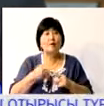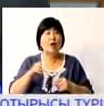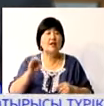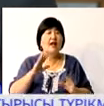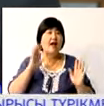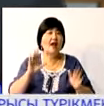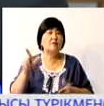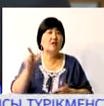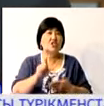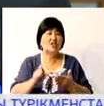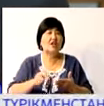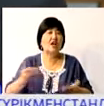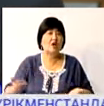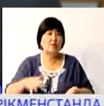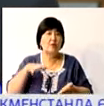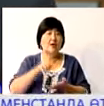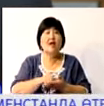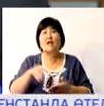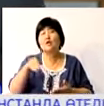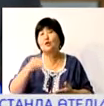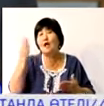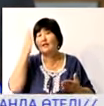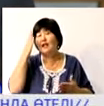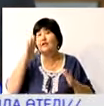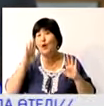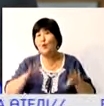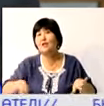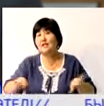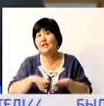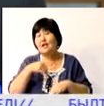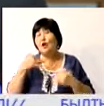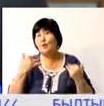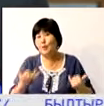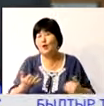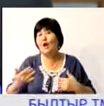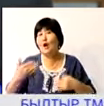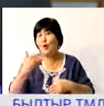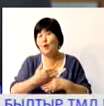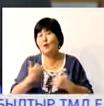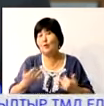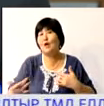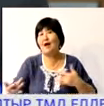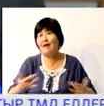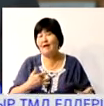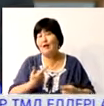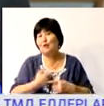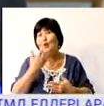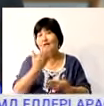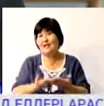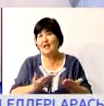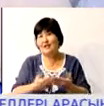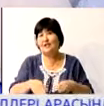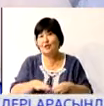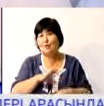мен жырдың мекені, терең өзек таланттардың өлкесі дегендей, бүгінгі қойылым, бүгінгі концерт соны дәлелдегендей